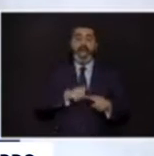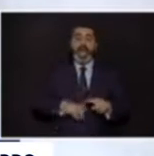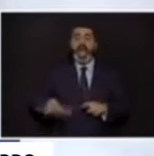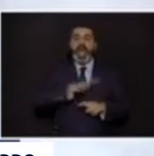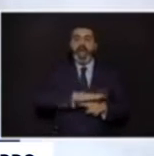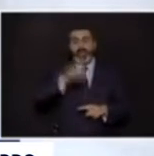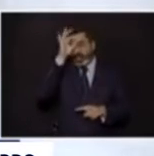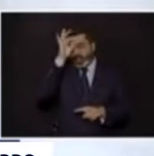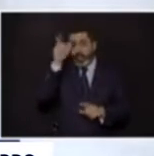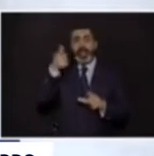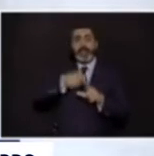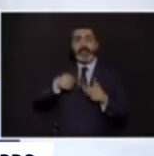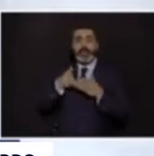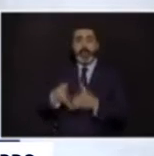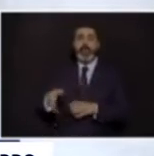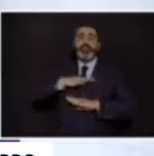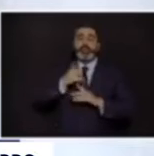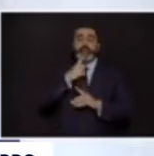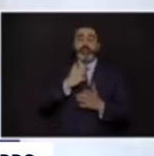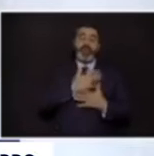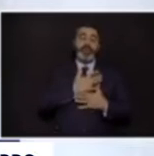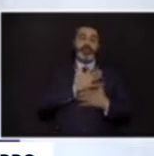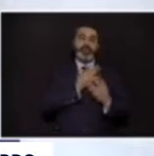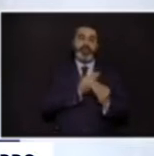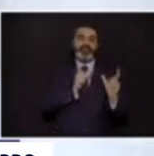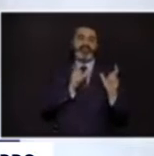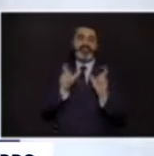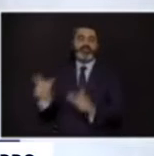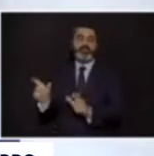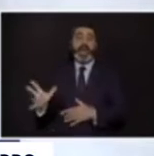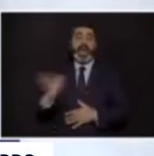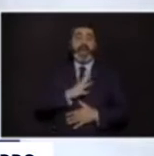συνοριοφύλακες και το λιμενικό. Θα ήθελα να ευχαριστήσω τους